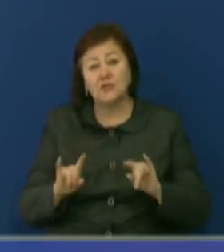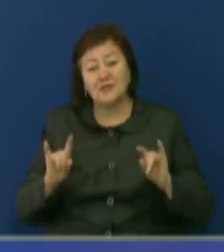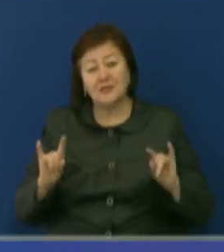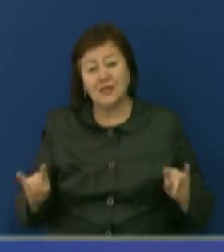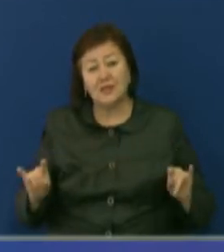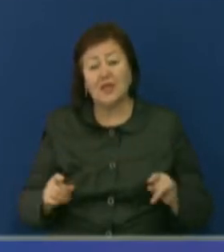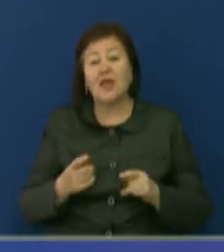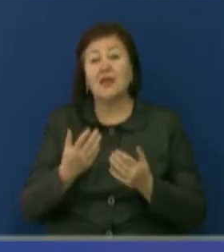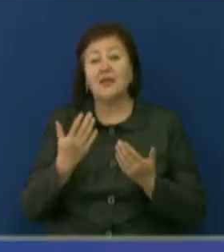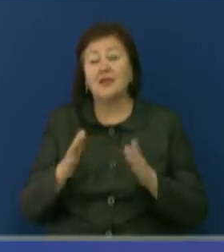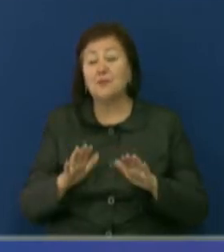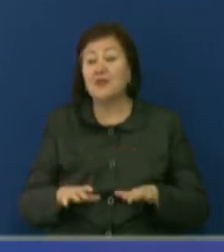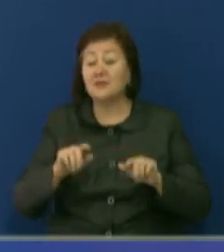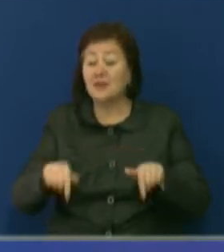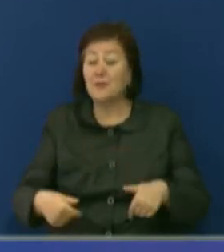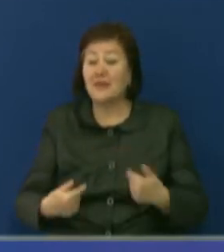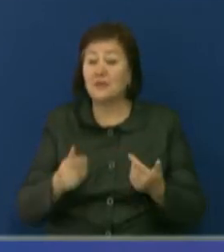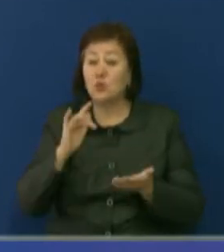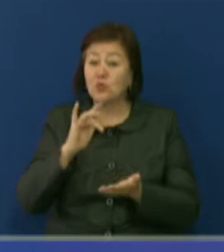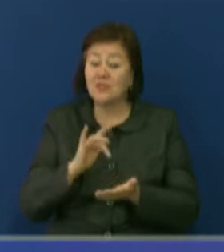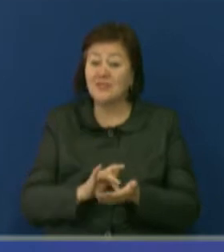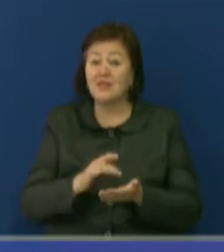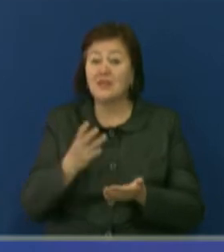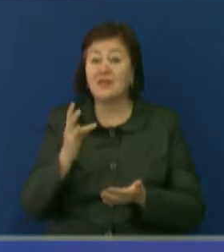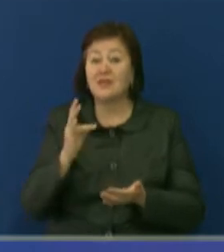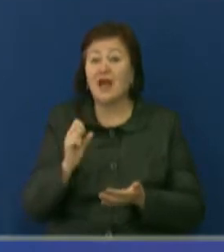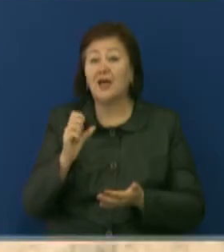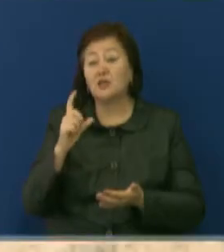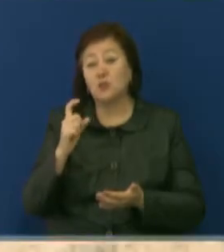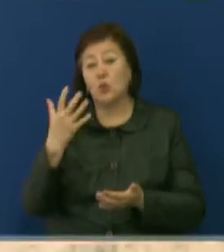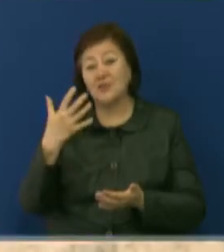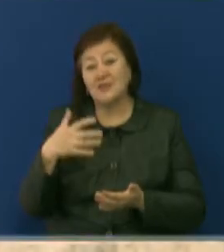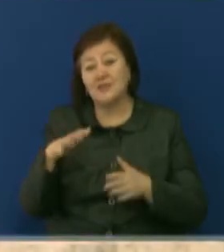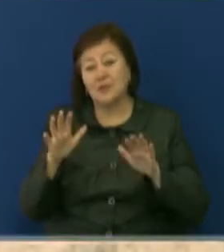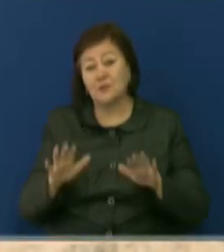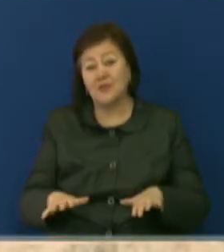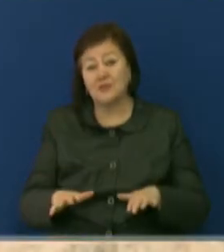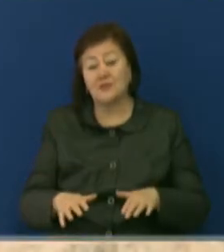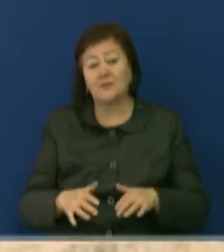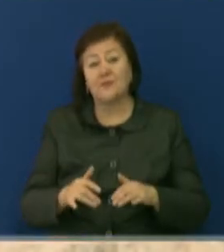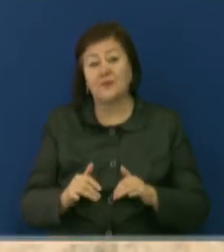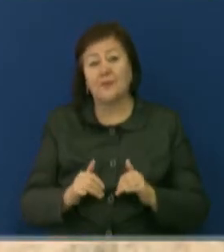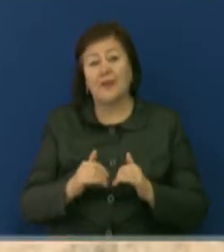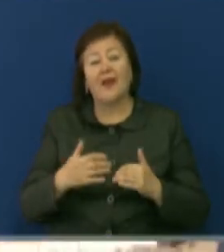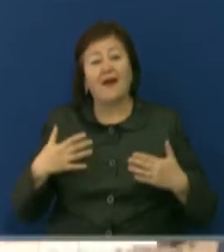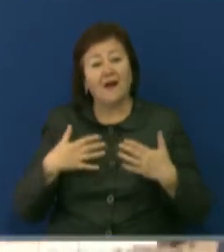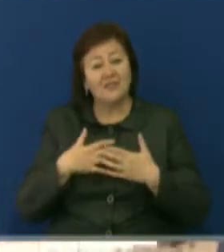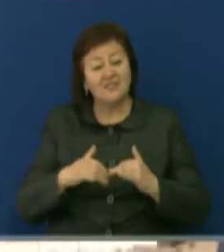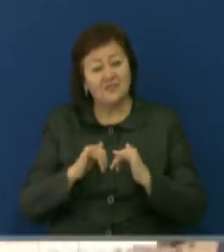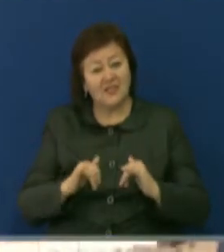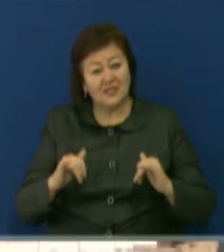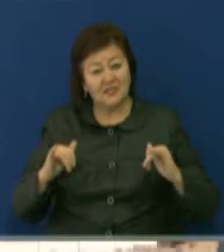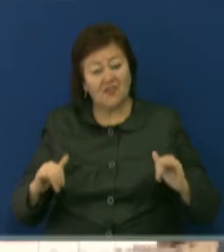мен 150 орындық оңалту орталығын салу жоспарланып отыр. Жедел қарқынмен көркейіп келе жатқан Қарағайлы мөлтек